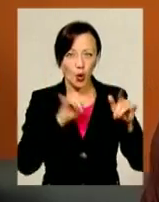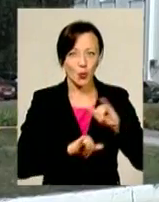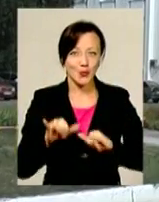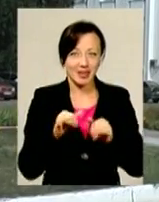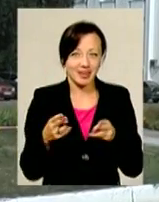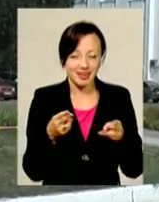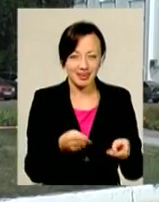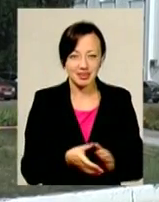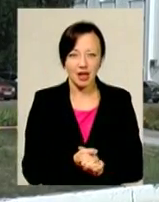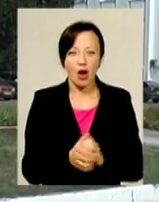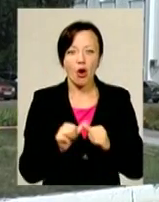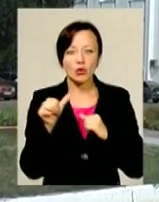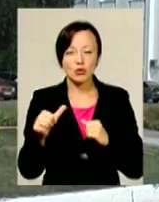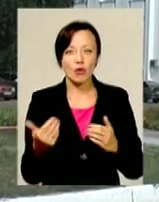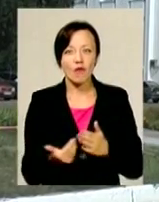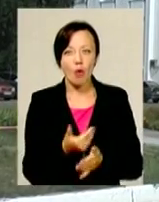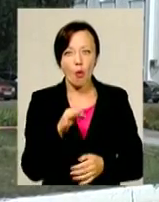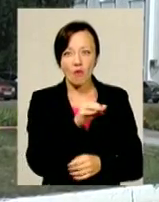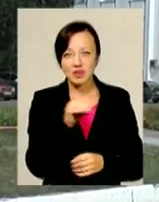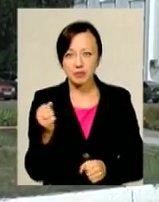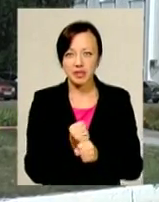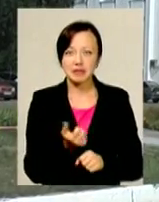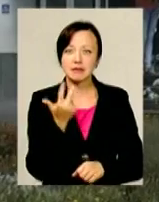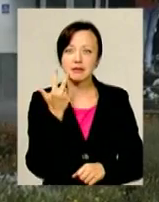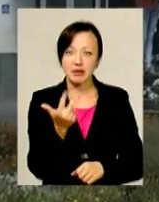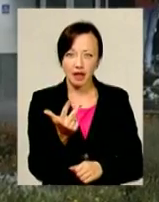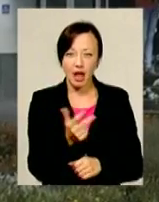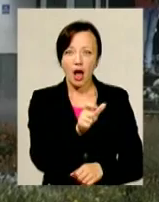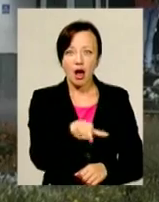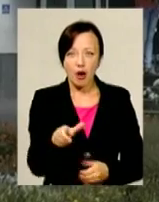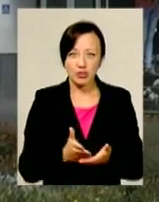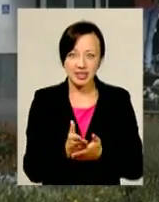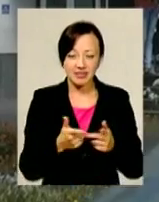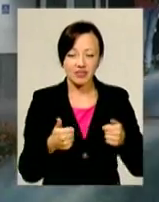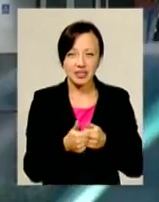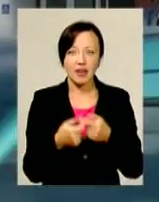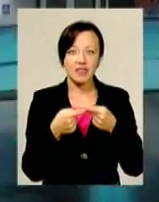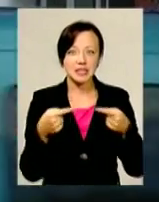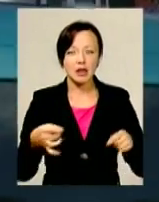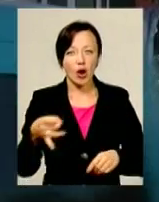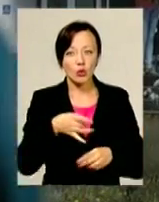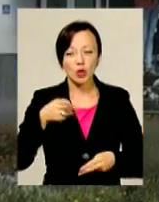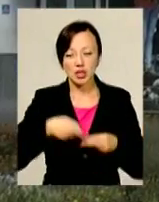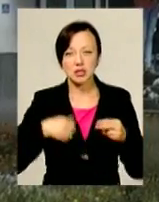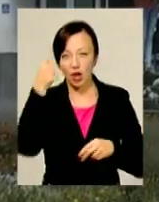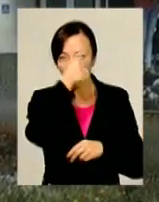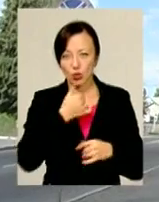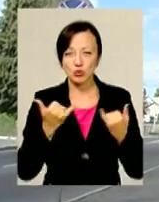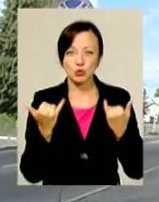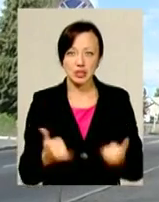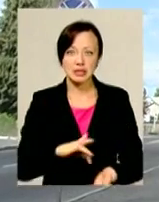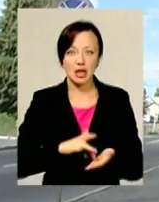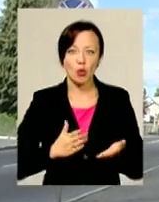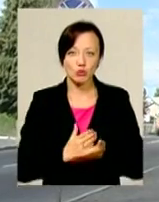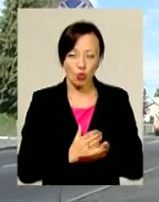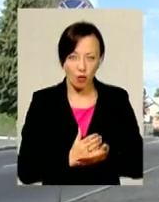їхати. Окрім нового офісу, в обласному центрі працюють ще три абонентських відділи у різних мікрорайонах. До кінця року сучасні центри